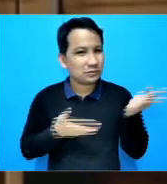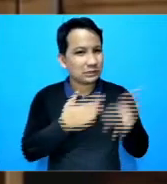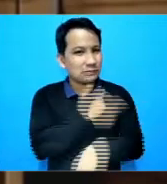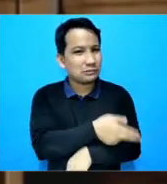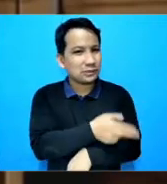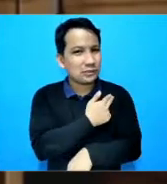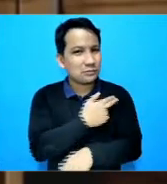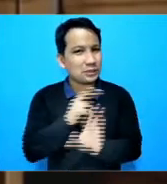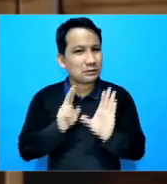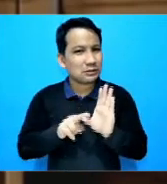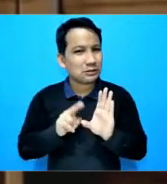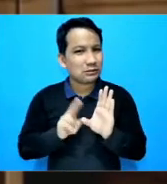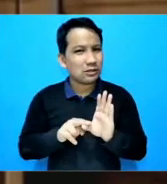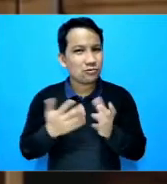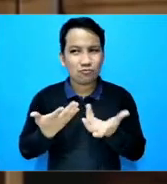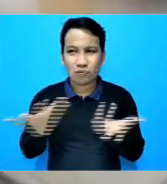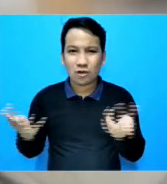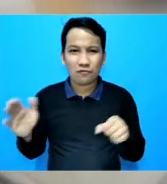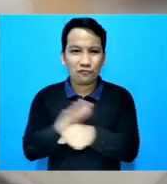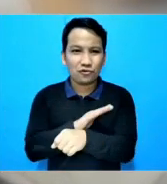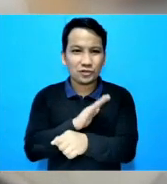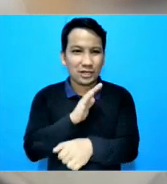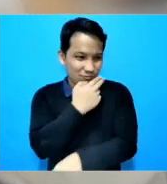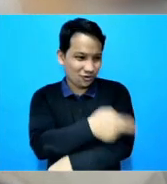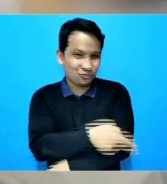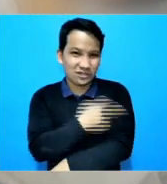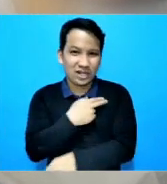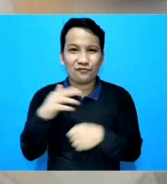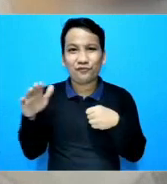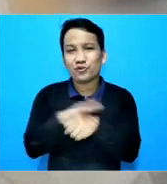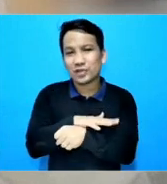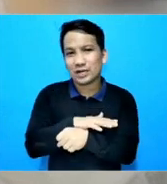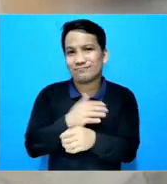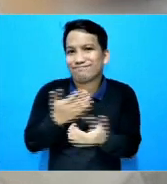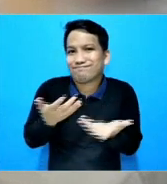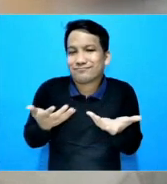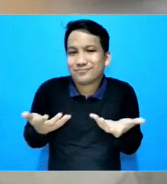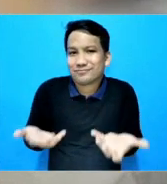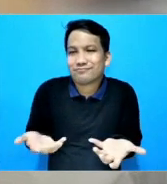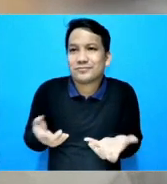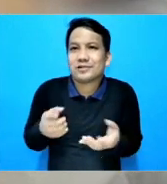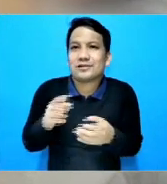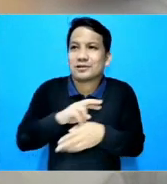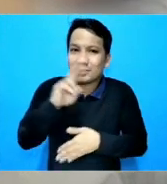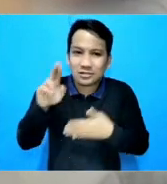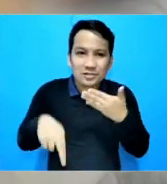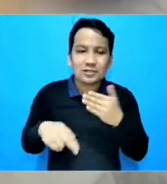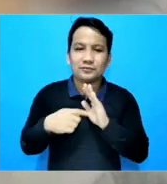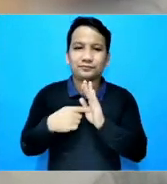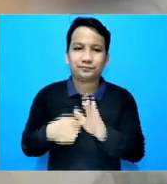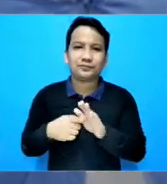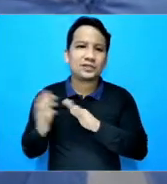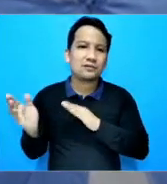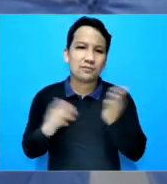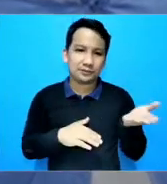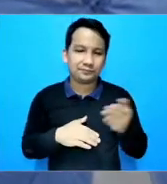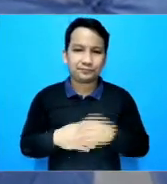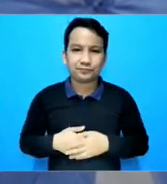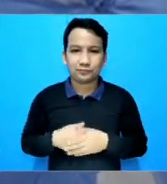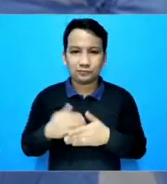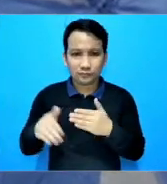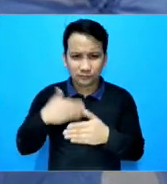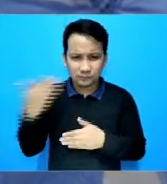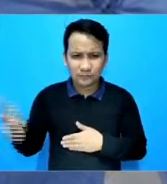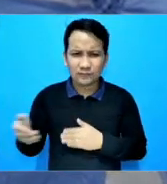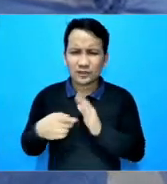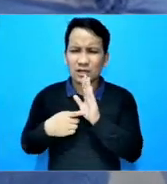because puno ng hospitals. So that may result in residual death. Another factor is yung